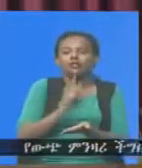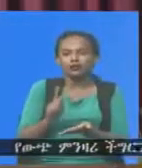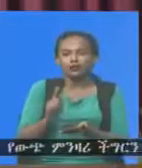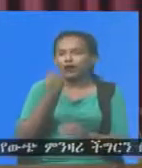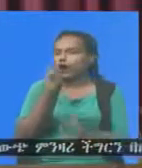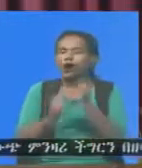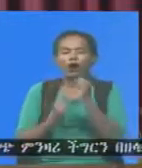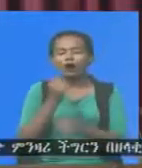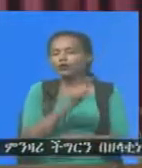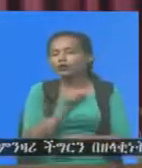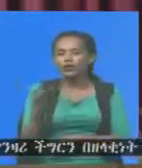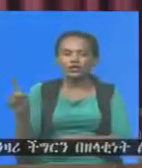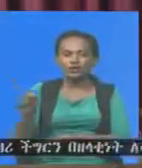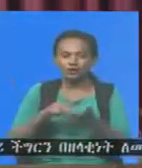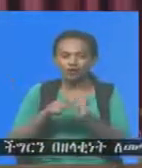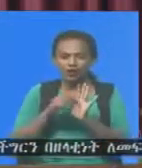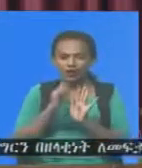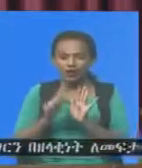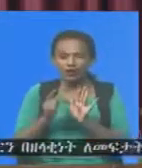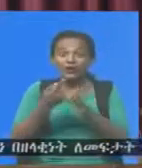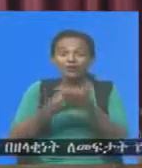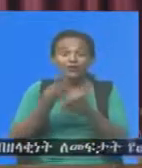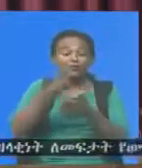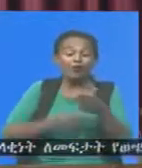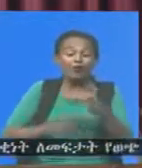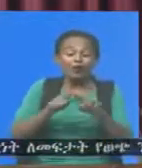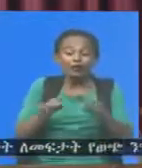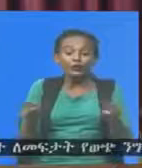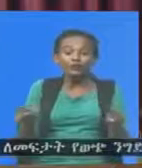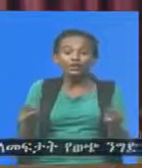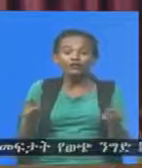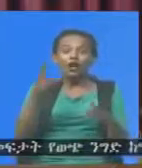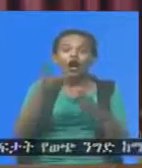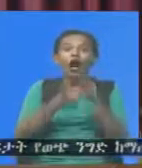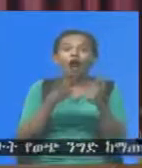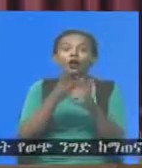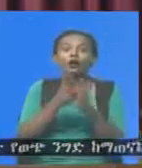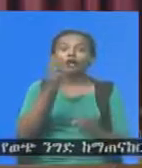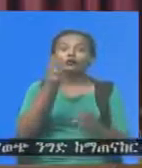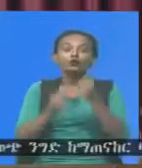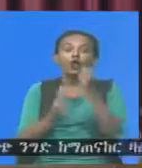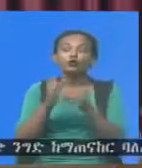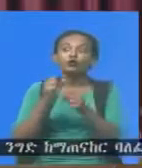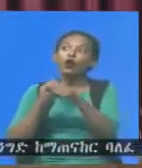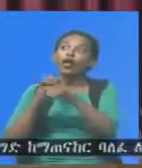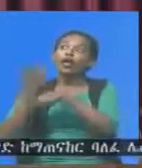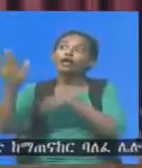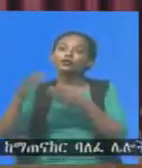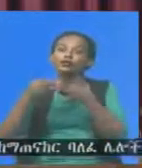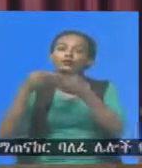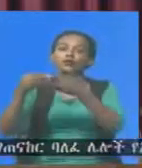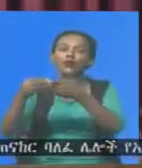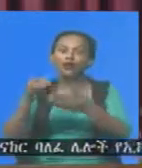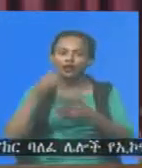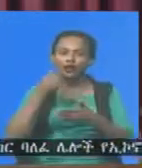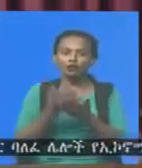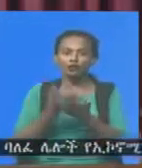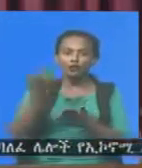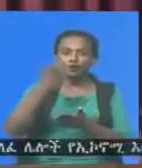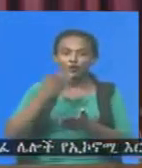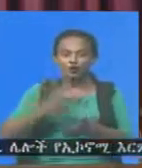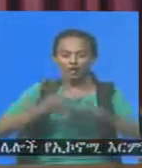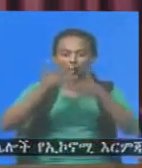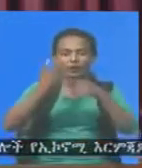አንወዳደርም ማለት ነው በዚህ ዋጋ ልዩነት ዓለም ላይ ተወዳድሮ ኤክስፖርት መር ያለውን ኢኮኖሚ መገንባት